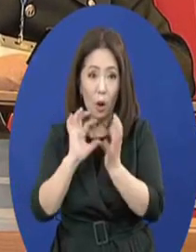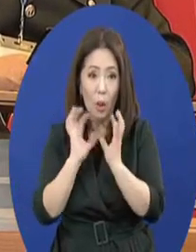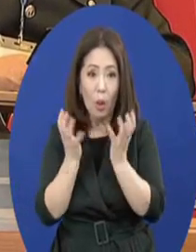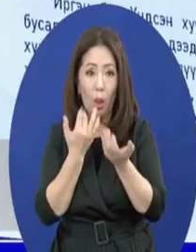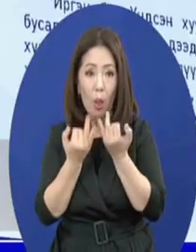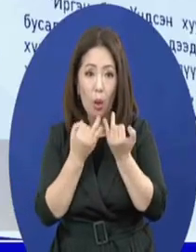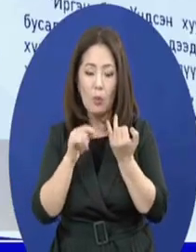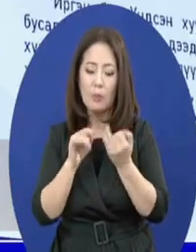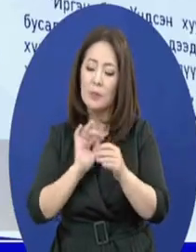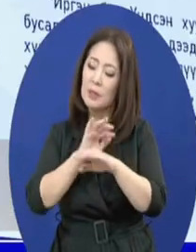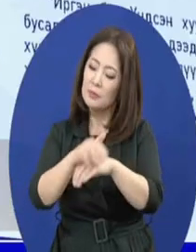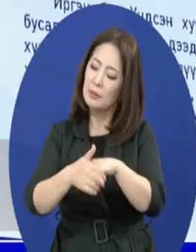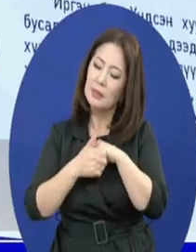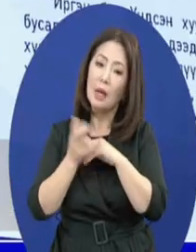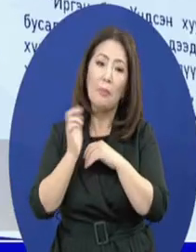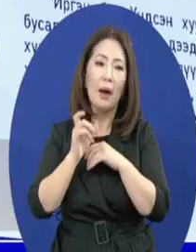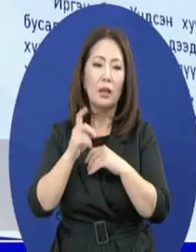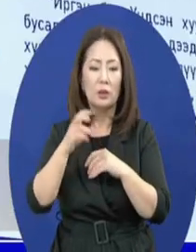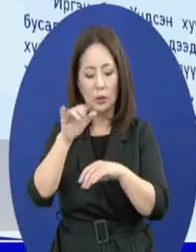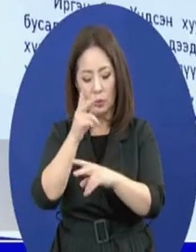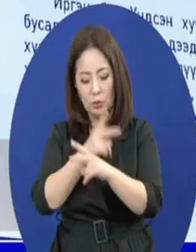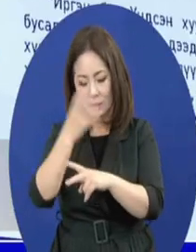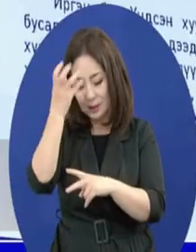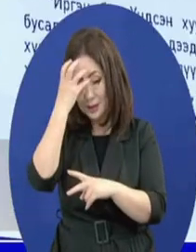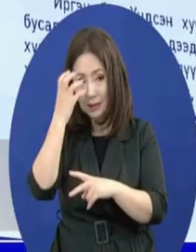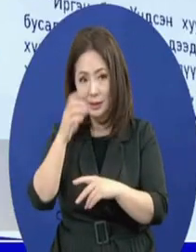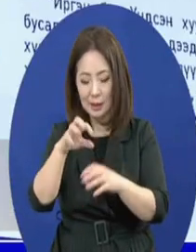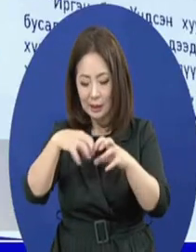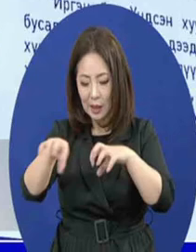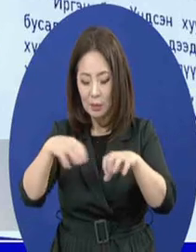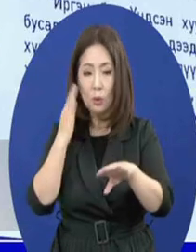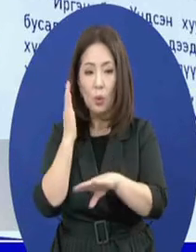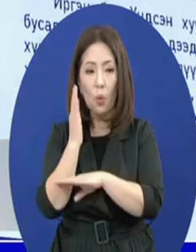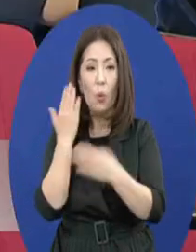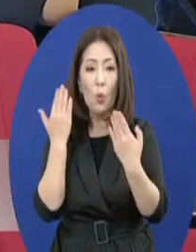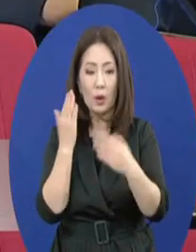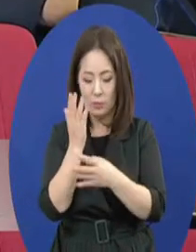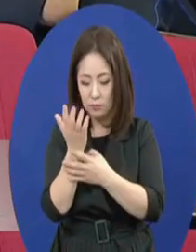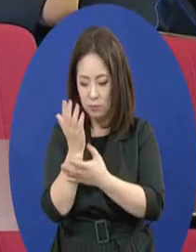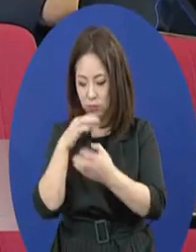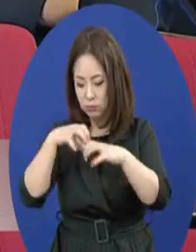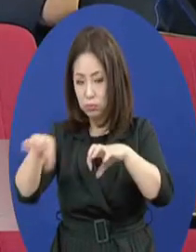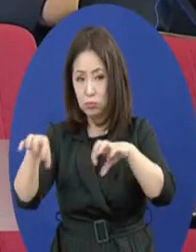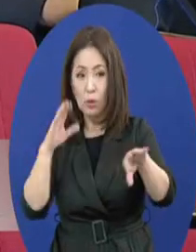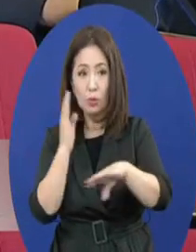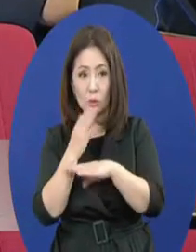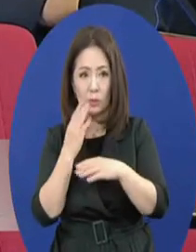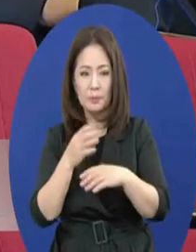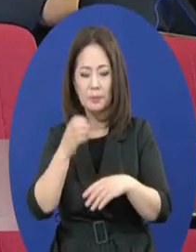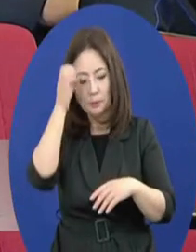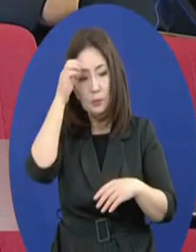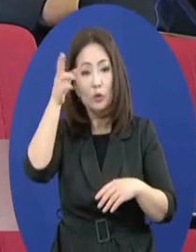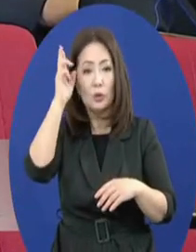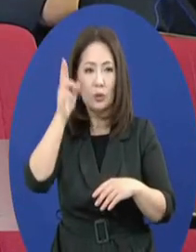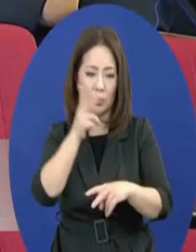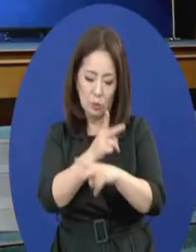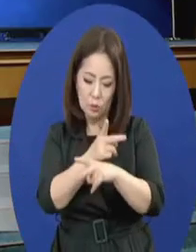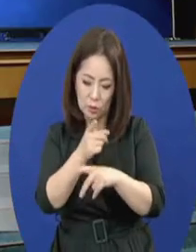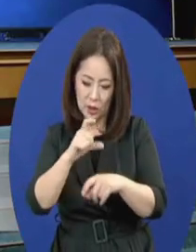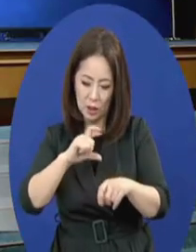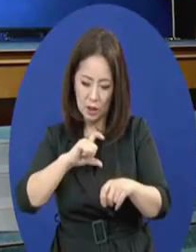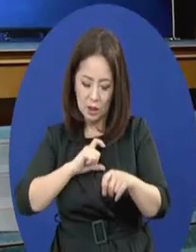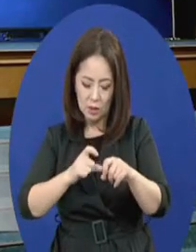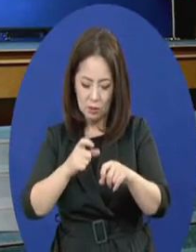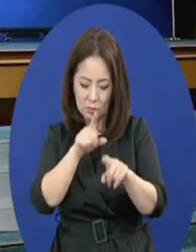бас бие даасан байдал хуулийн засаглал сэдвээр салбар хуралдаанууд бол үдээс хойш болсон. Ямар ч таш төрийн төргүүний хувьд хууль заасан эрх үүргийн